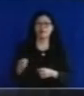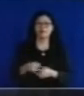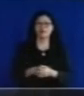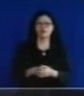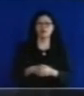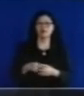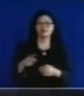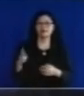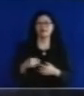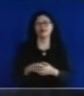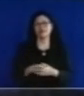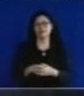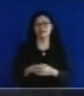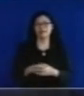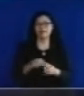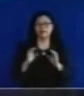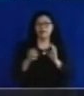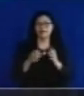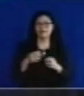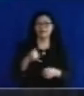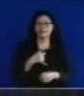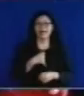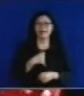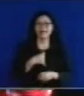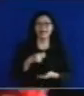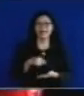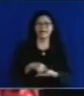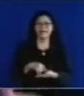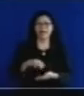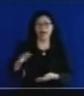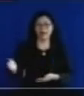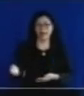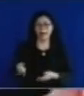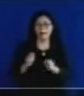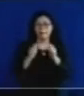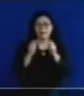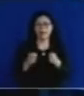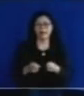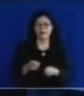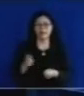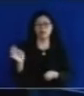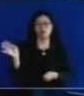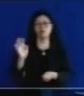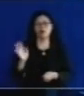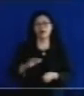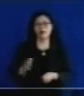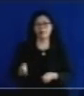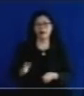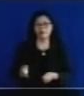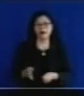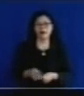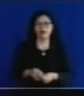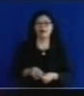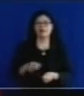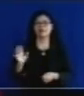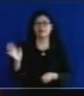sebagai mayoritas kita. Jadi nggak usah Pak, saya ini anaknya petani, bukan apa-apa, jadi tahu tentang keadaan para petani dan